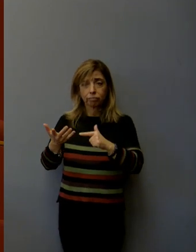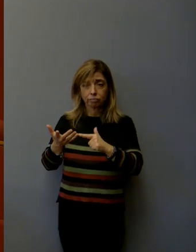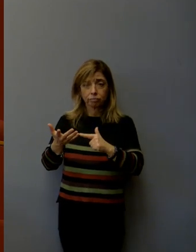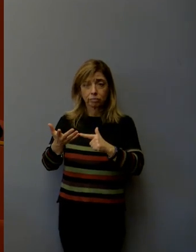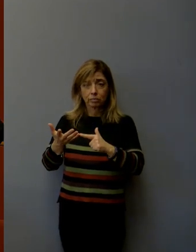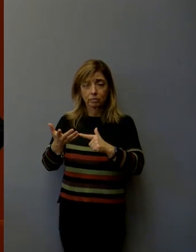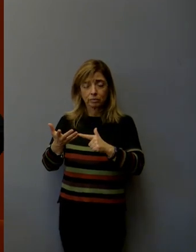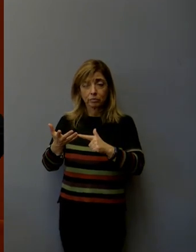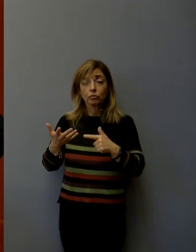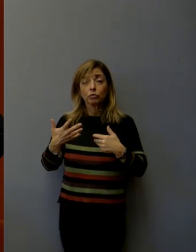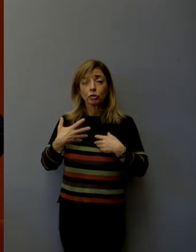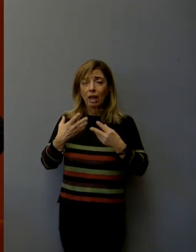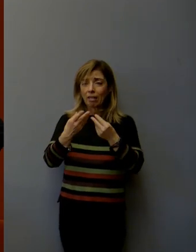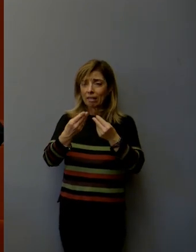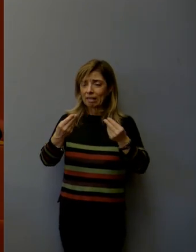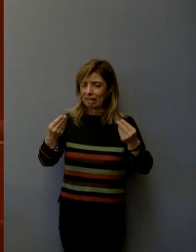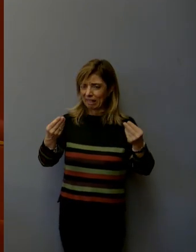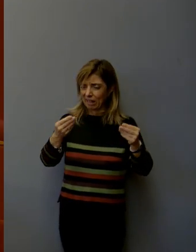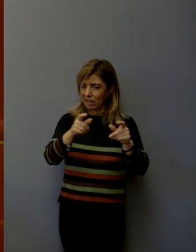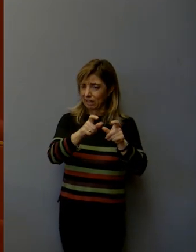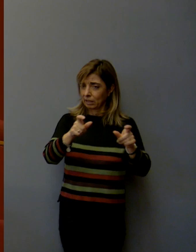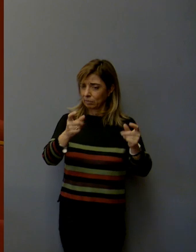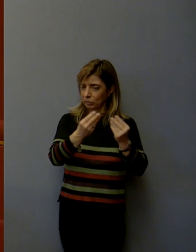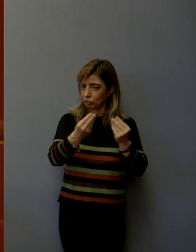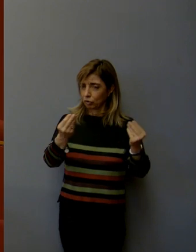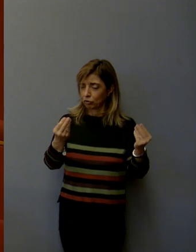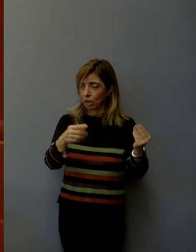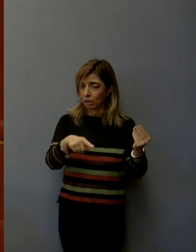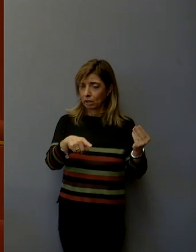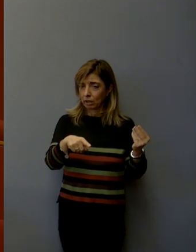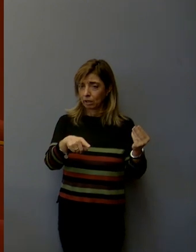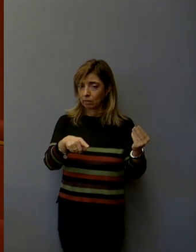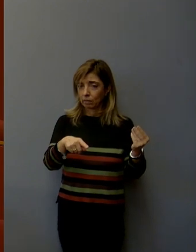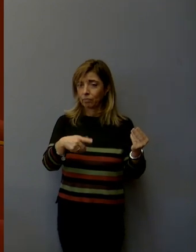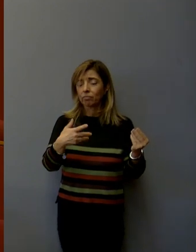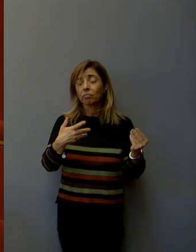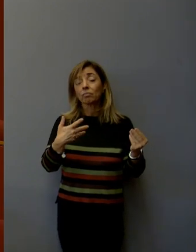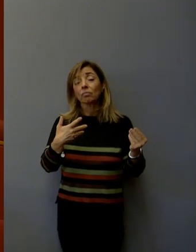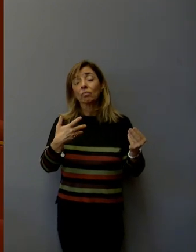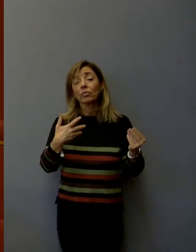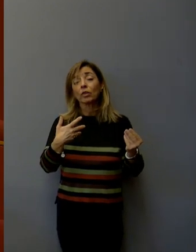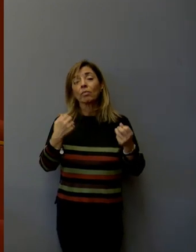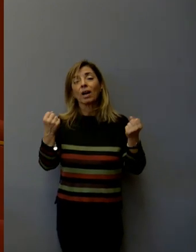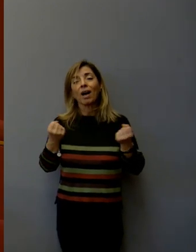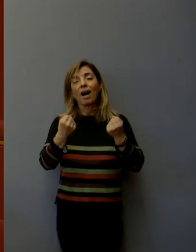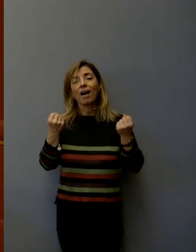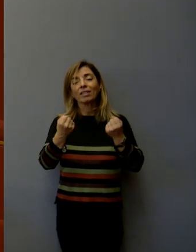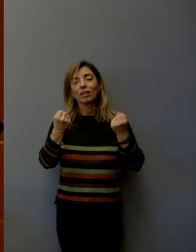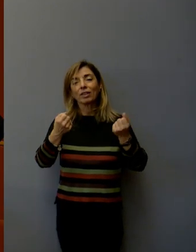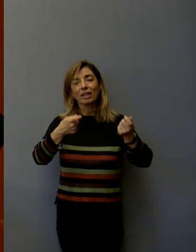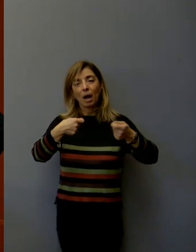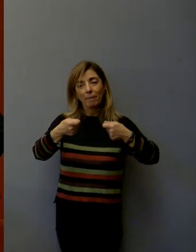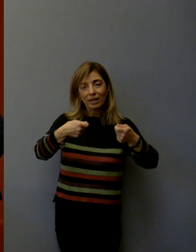gente Cioè molti soggetti in questo momento che stanno svolgendo l'attività nei mercati o in occasione